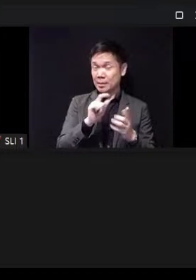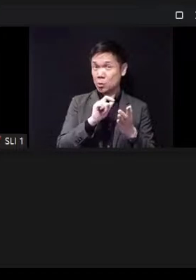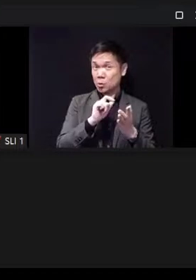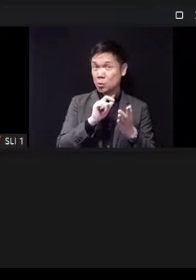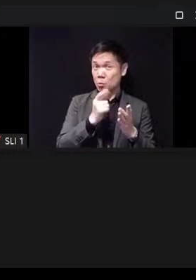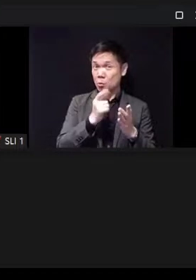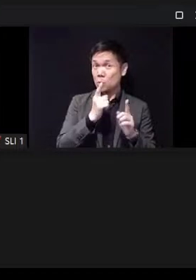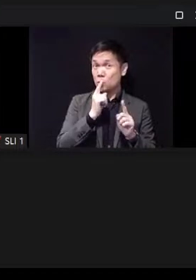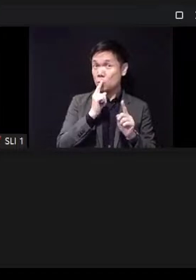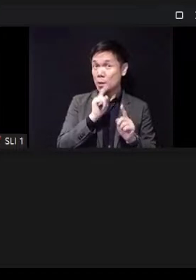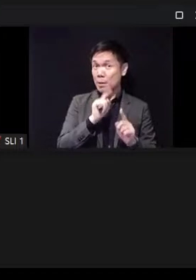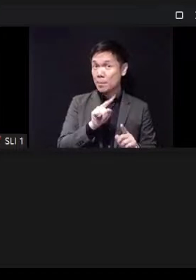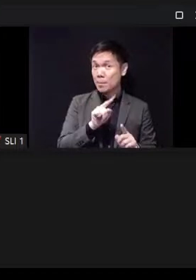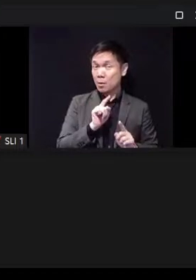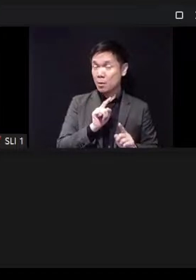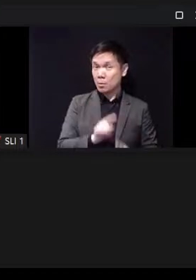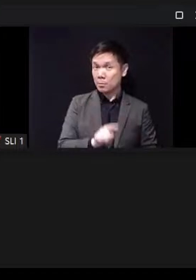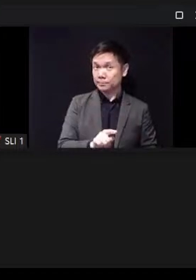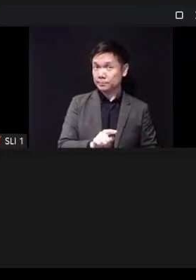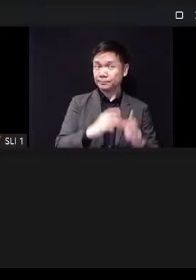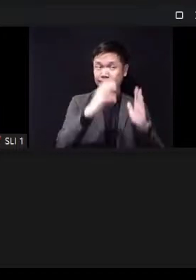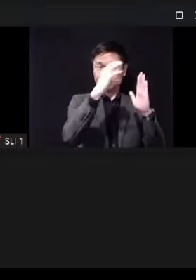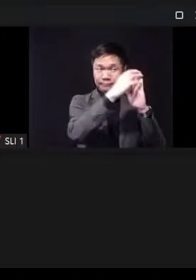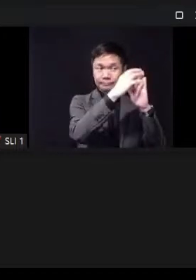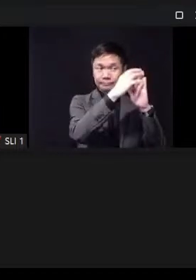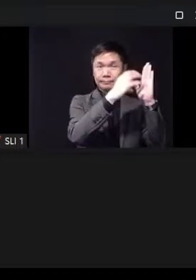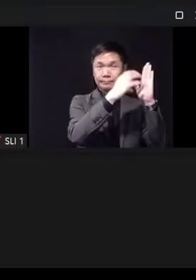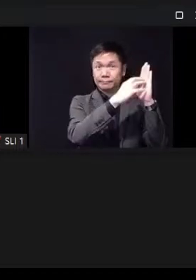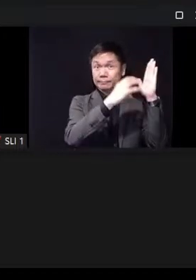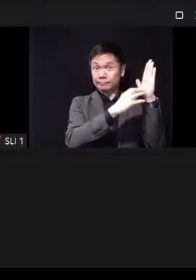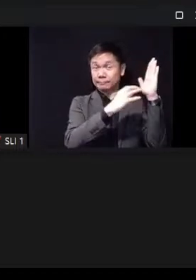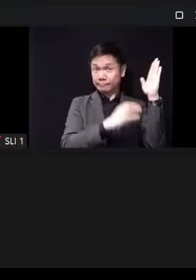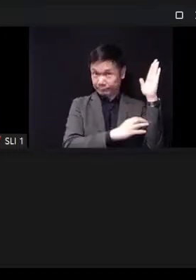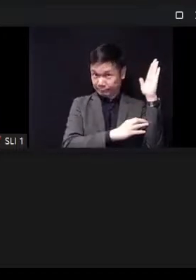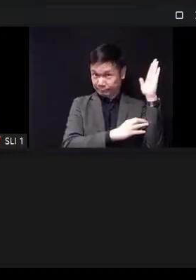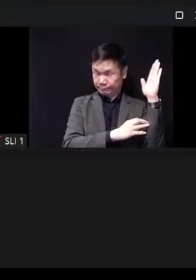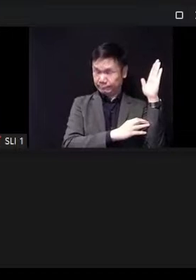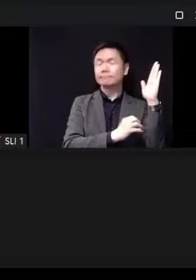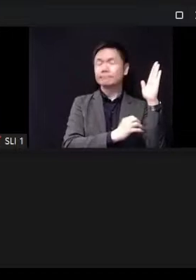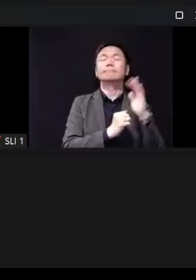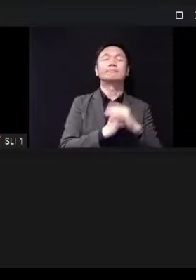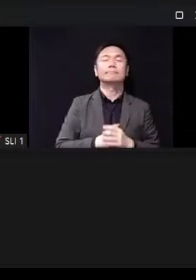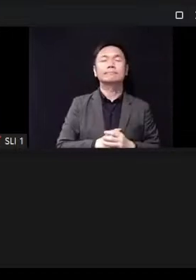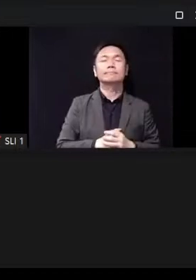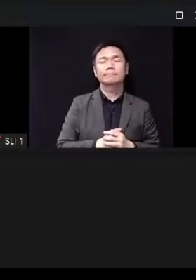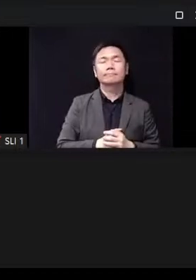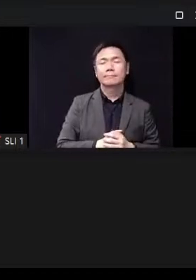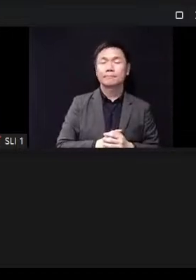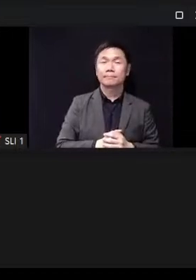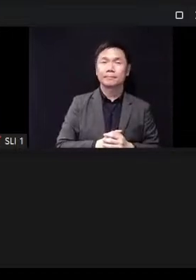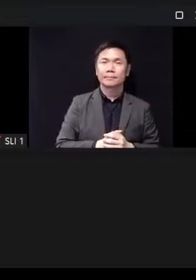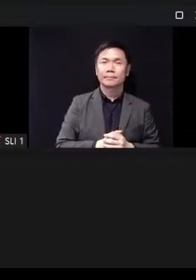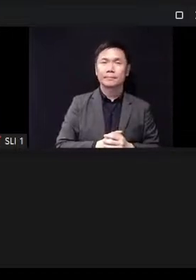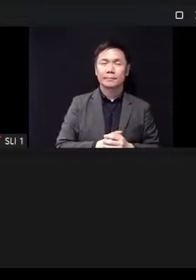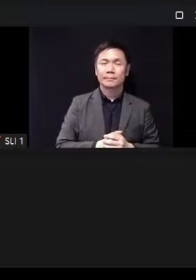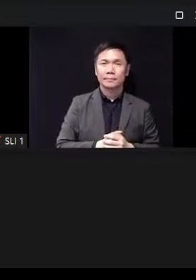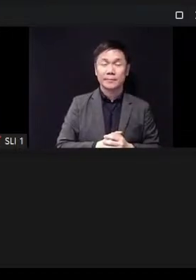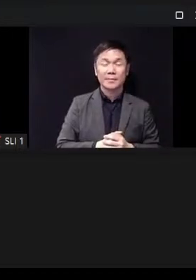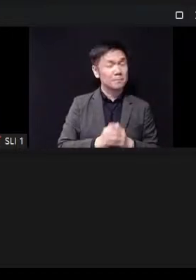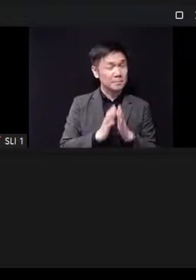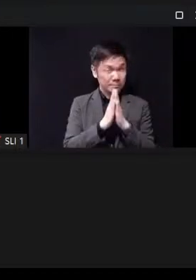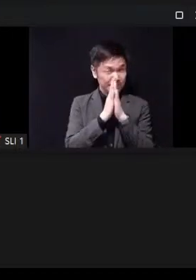по секциям, по разделам, я бы хотел сразу, с вашего позволения,